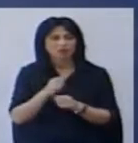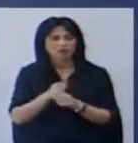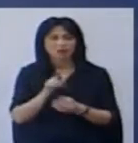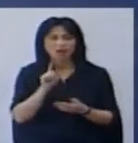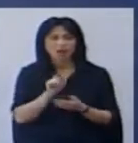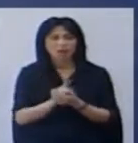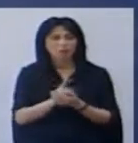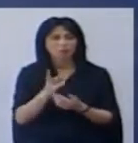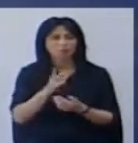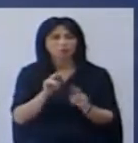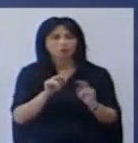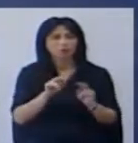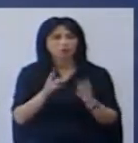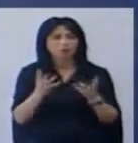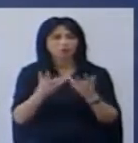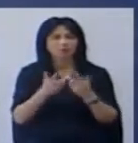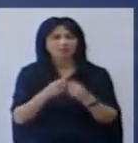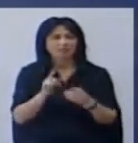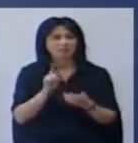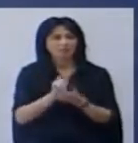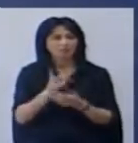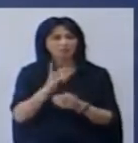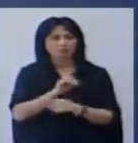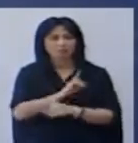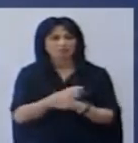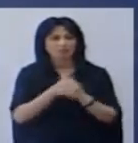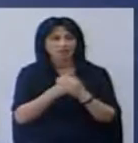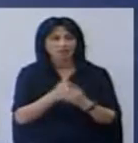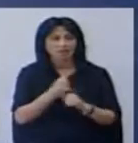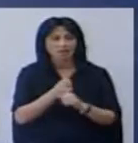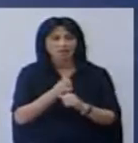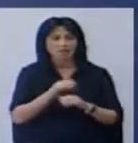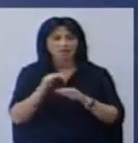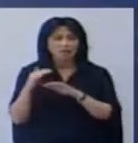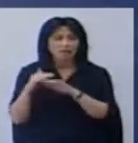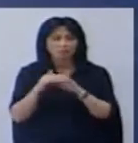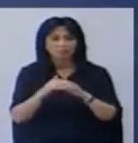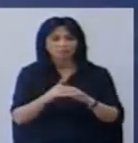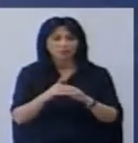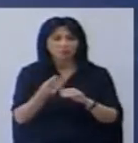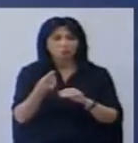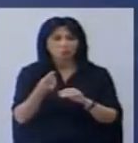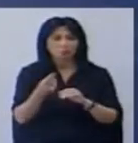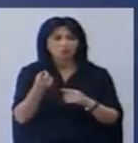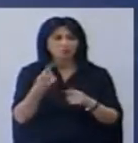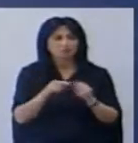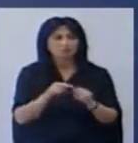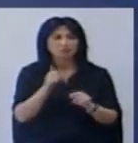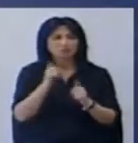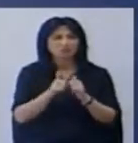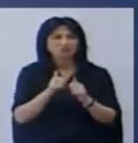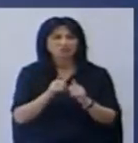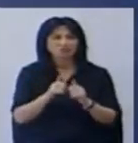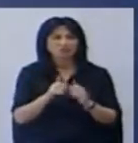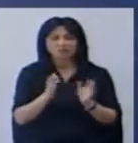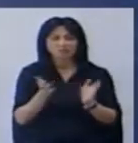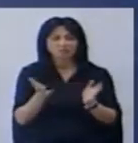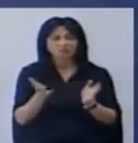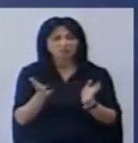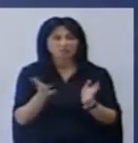აუცილებლად კონტროლის მექანიზმებიც არის გასაძლიერებელი. ტრანსფერება, დაბრუნებული თანხები ძალიან ხშირად არ არის